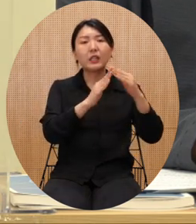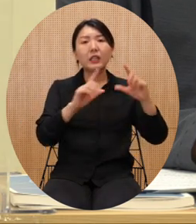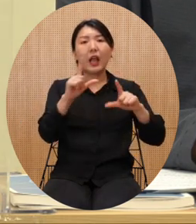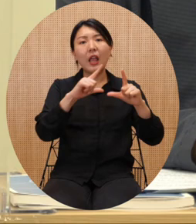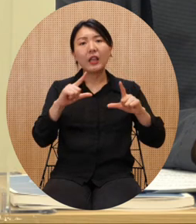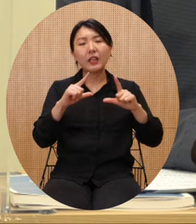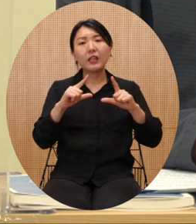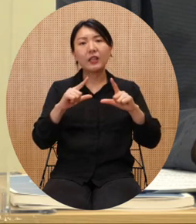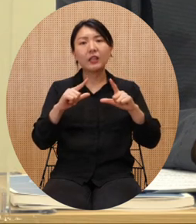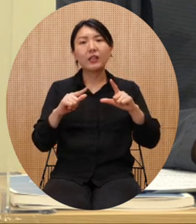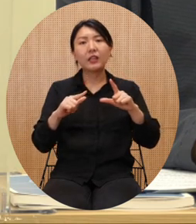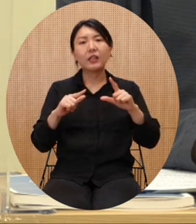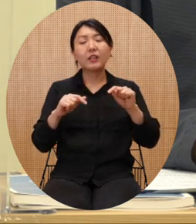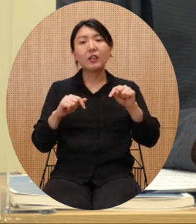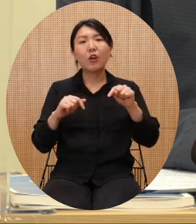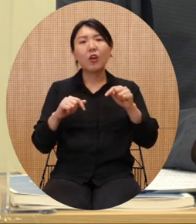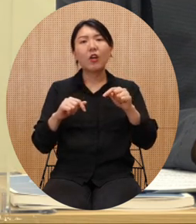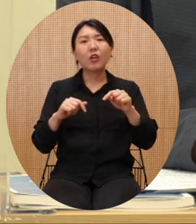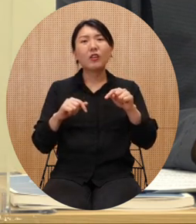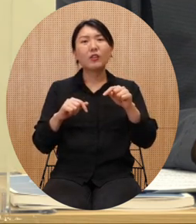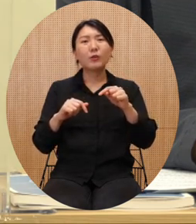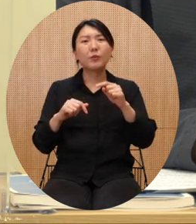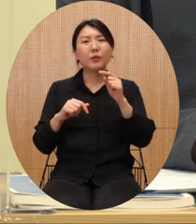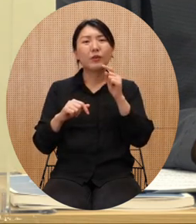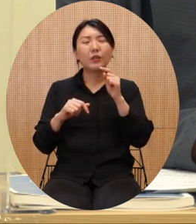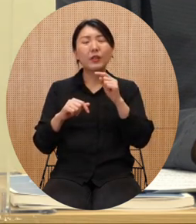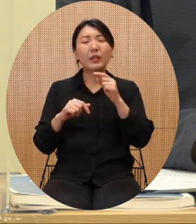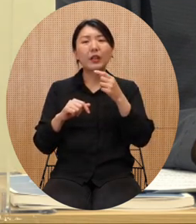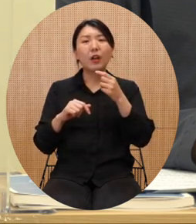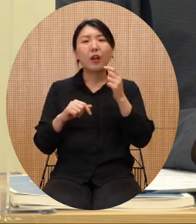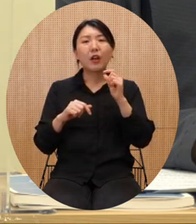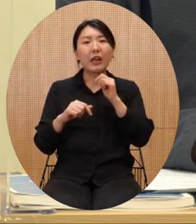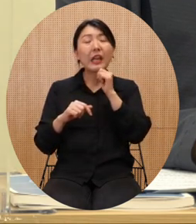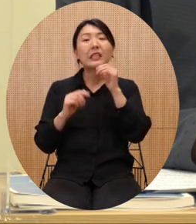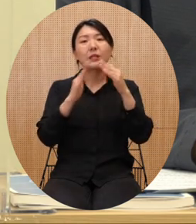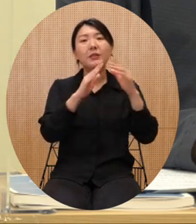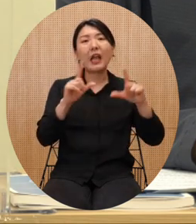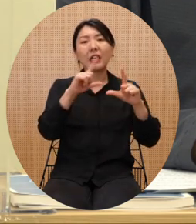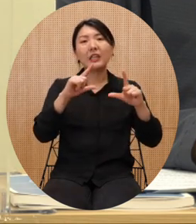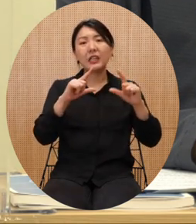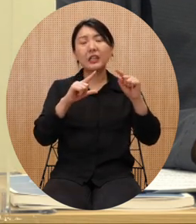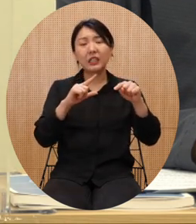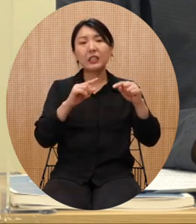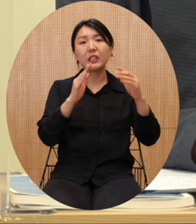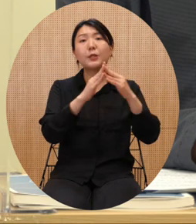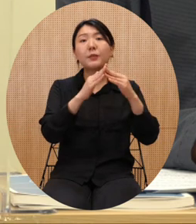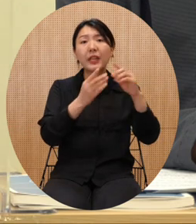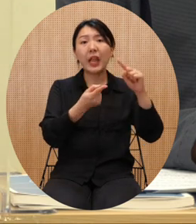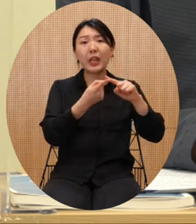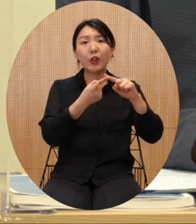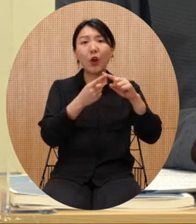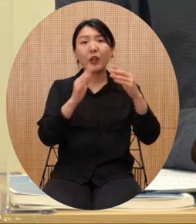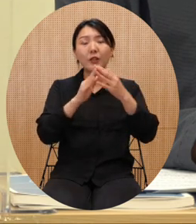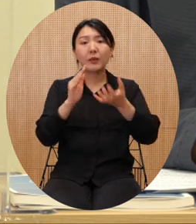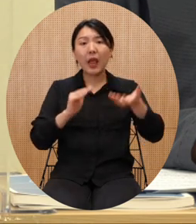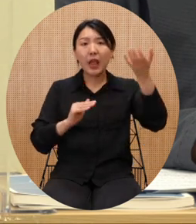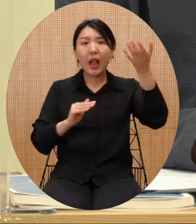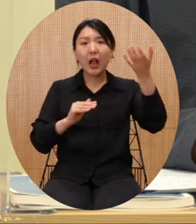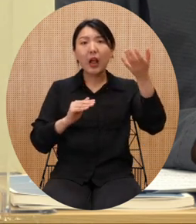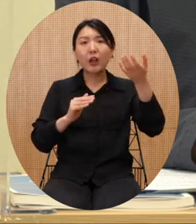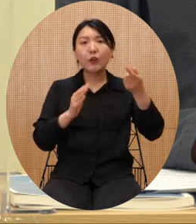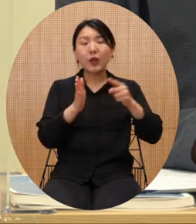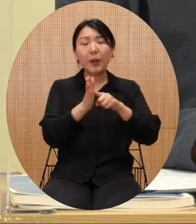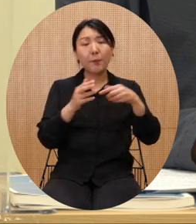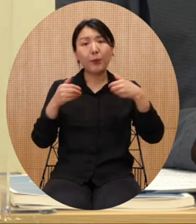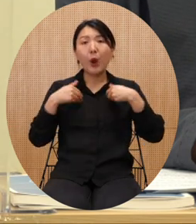가구 주택 등 적정 주택이 아닌 가구에 살고 있는 가구들이 주거 상향 이전에